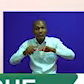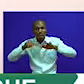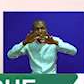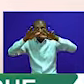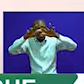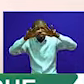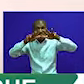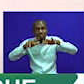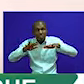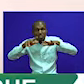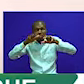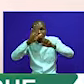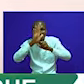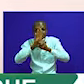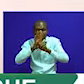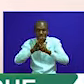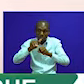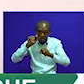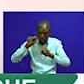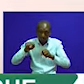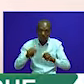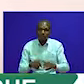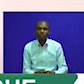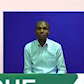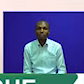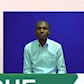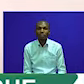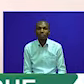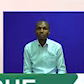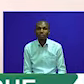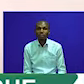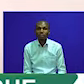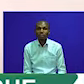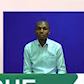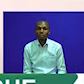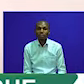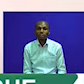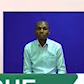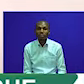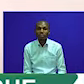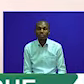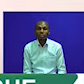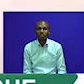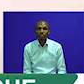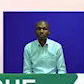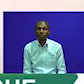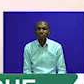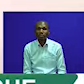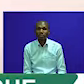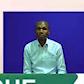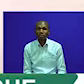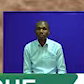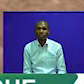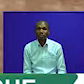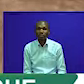kiwa ase chinsemo au au muri kioito ndemo Stephen na ikirana sayo na kutuwa rga nilio roboti uruwa senchira hiyo buime